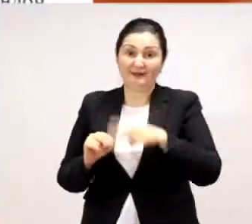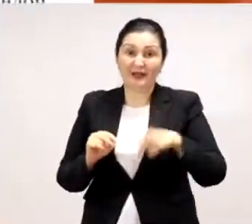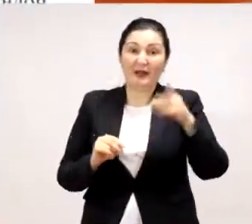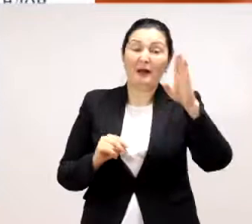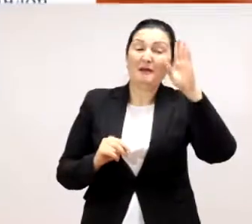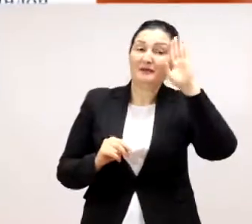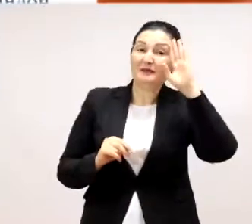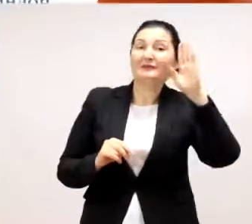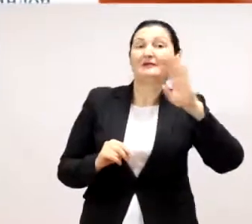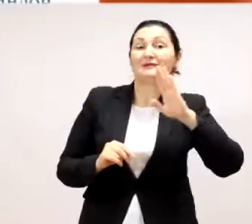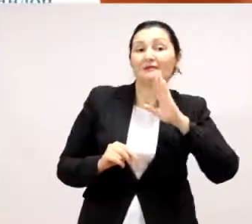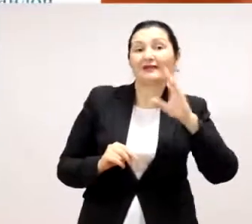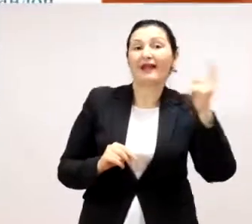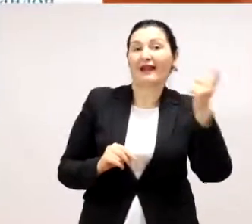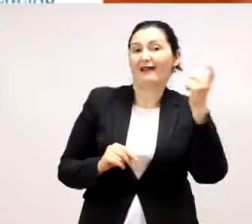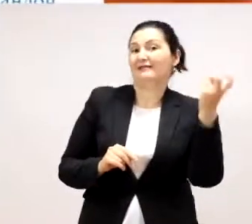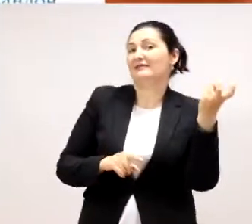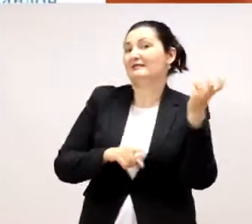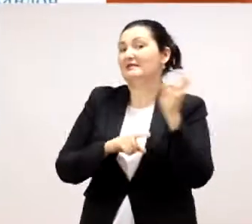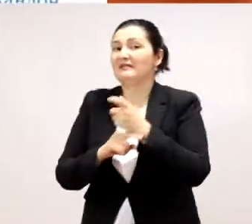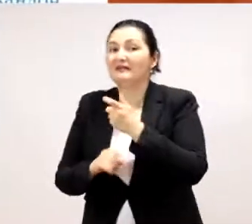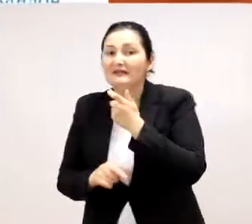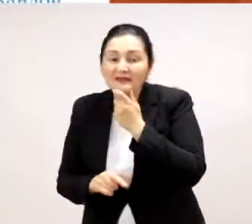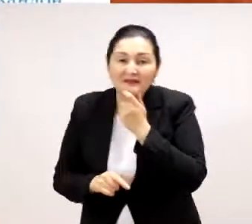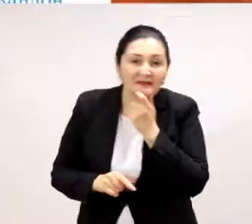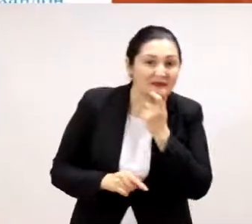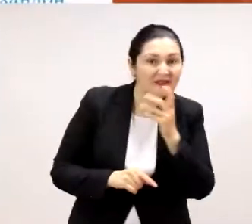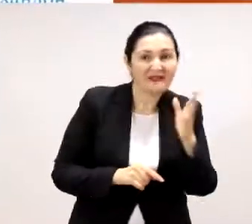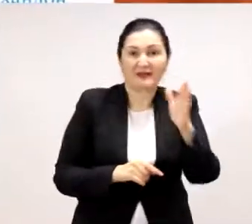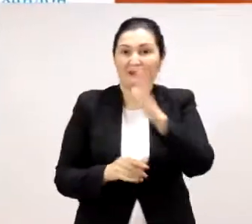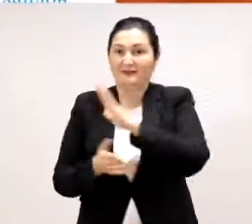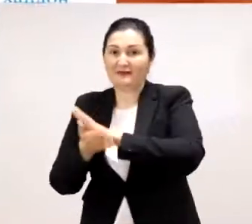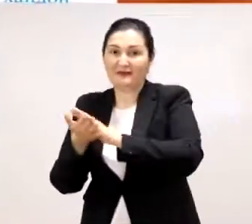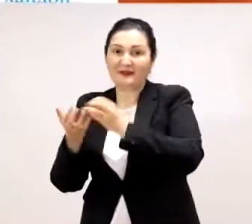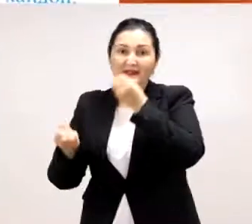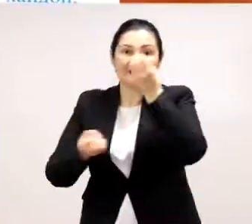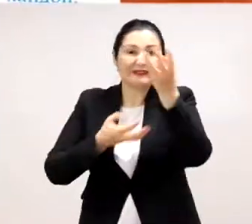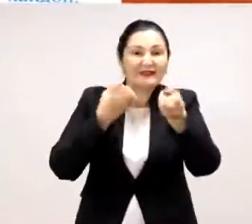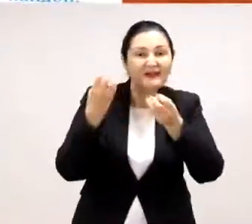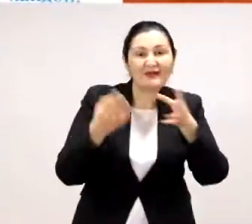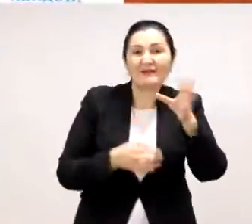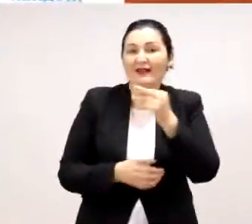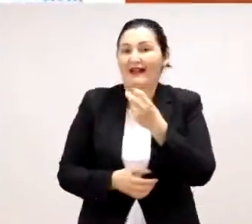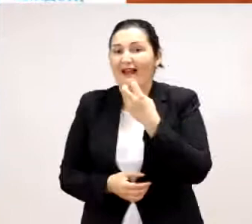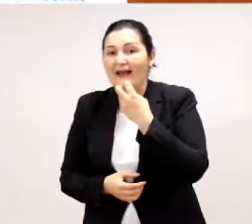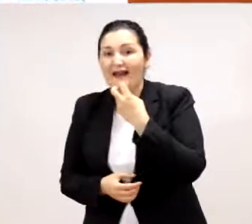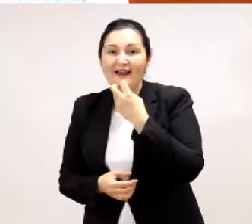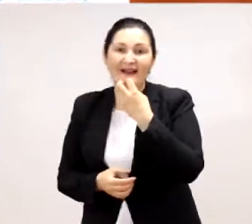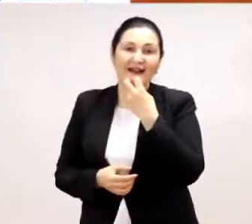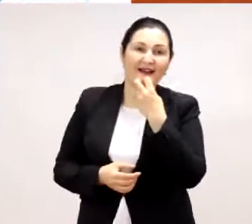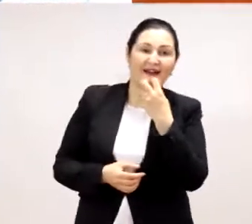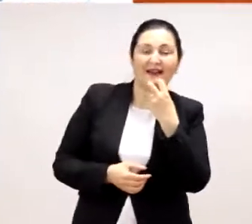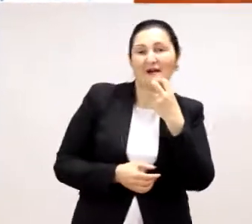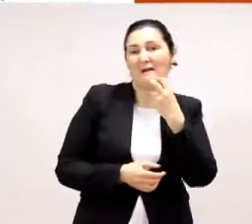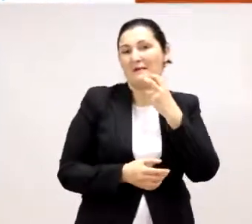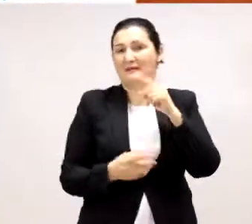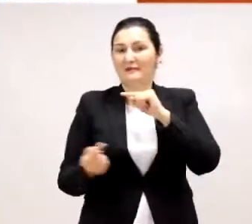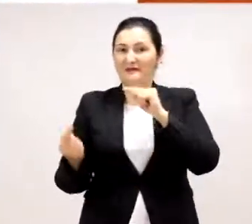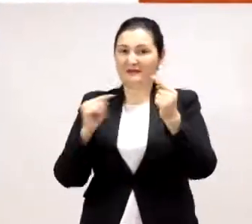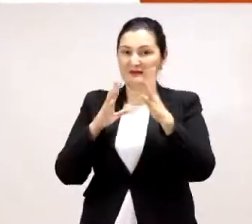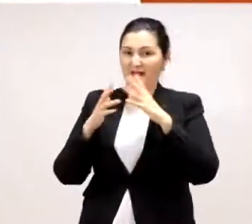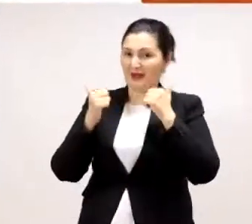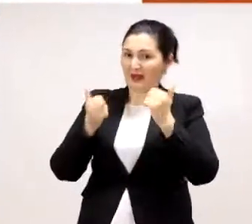به پولیز آمدند و صدبرگ ها رو تر و تازه، شکوفان و خندان، با تراوت و با لطافت دیده خورسند